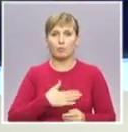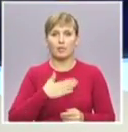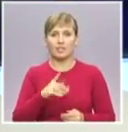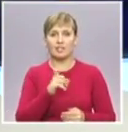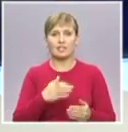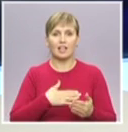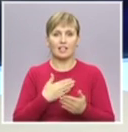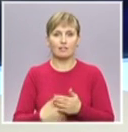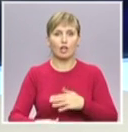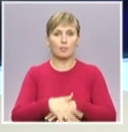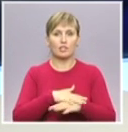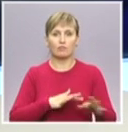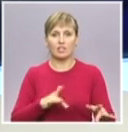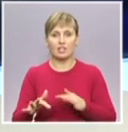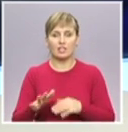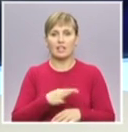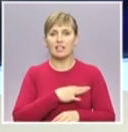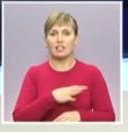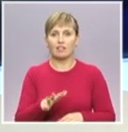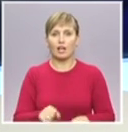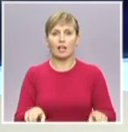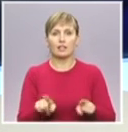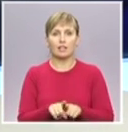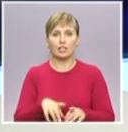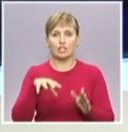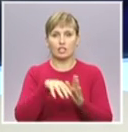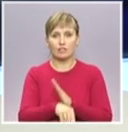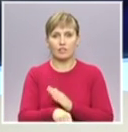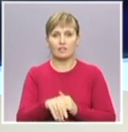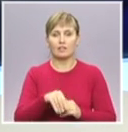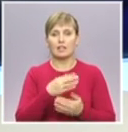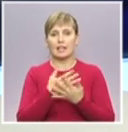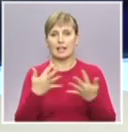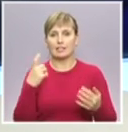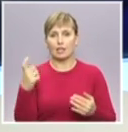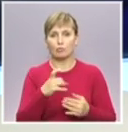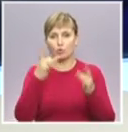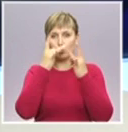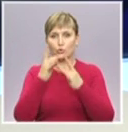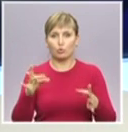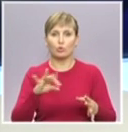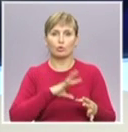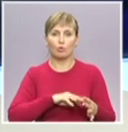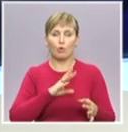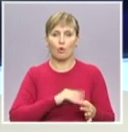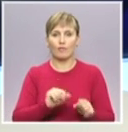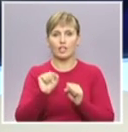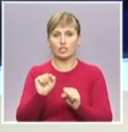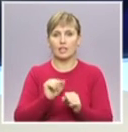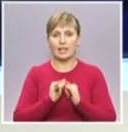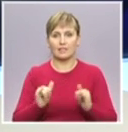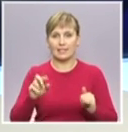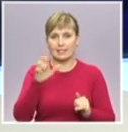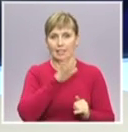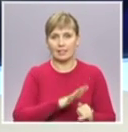Горожан поблагодарили за активную общественную деятельность, неравнодушие, а также за значительный вклад в социально-экономическое, культурное и